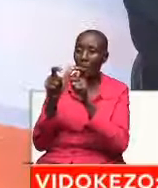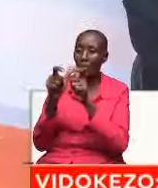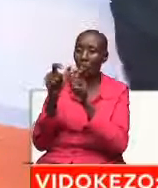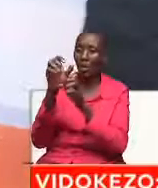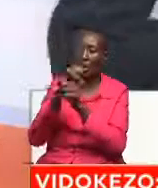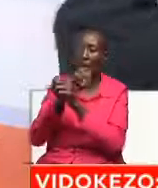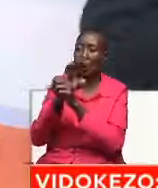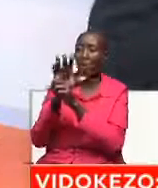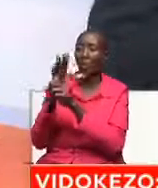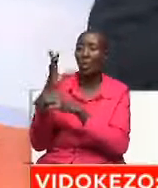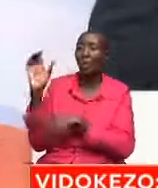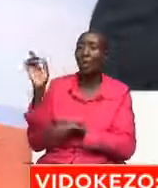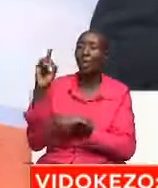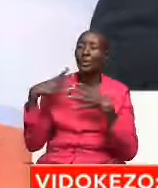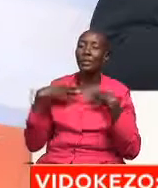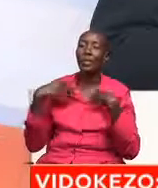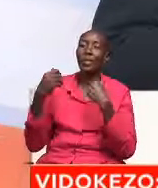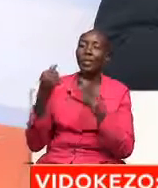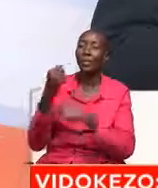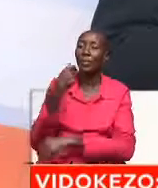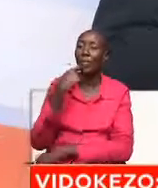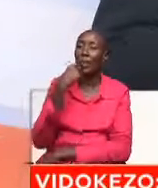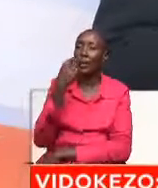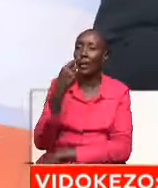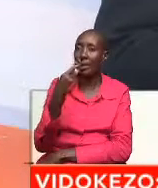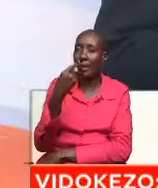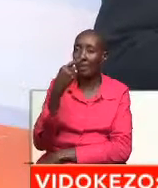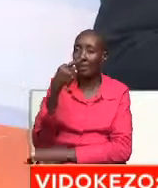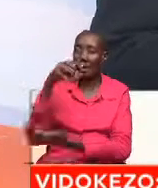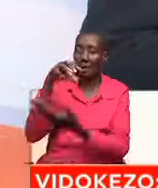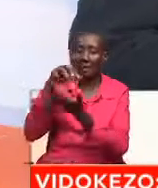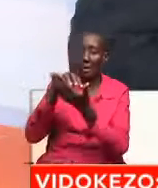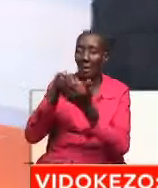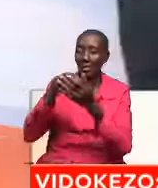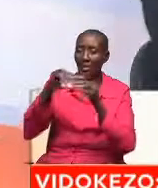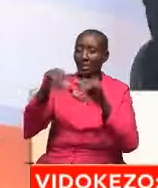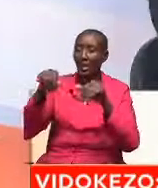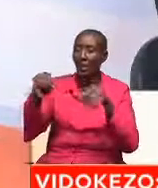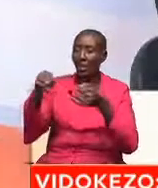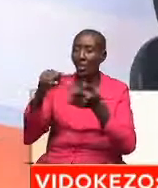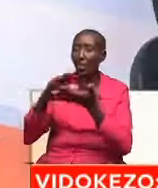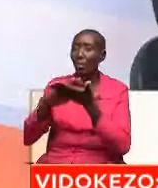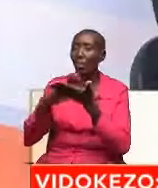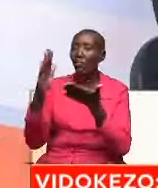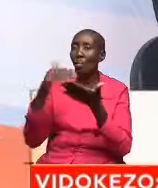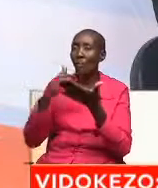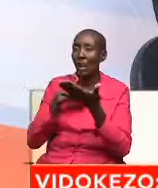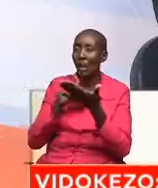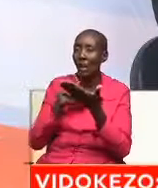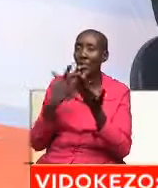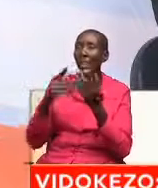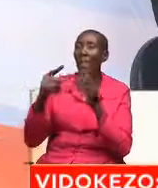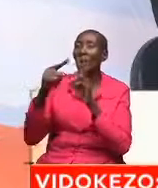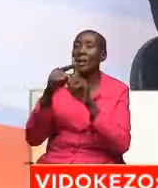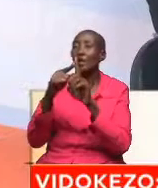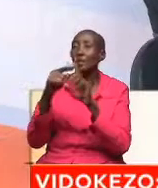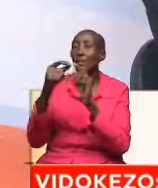waziri wa afya ametaja amesema kwamba visa vipya zaidi vya corona vipo na kufikisha idadi